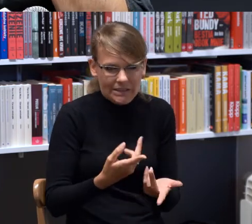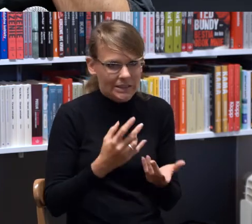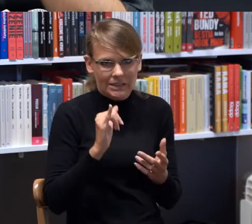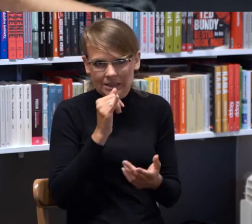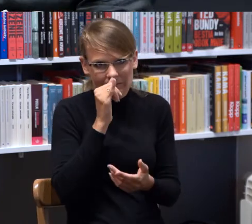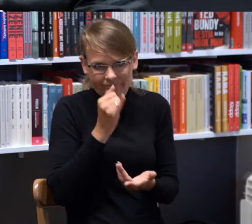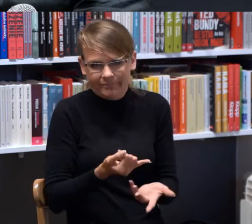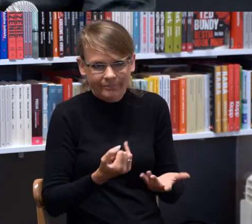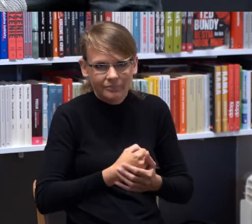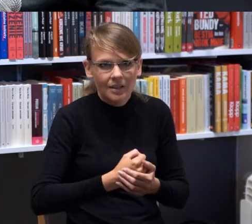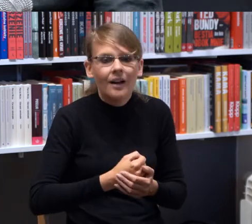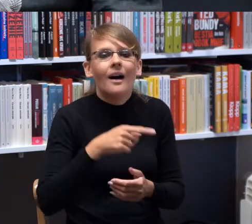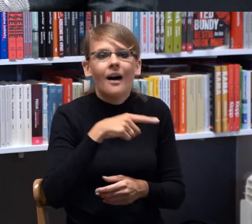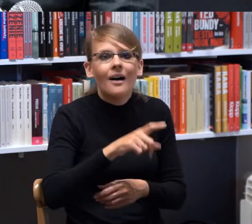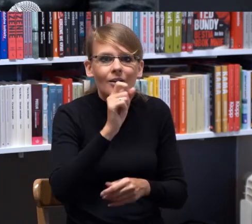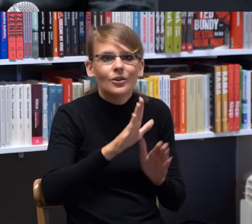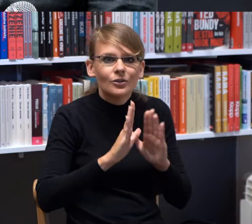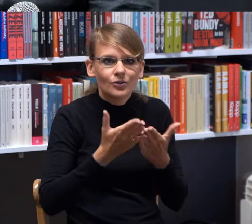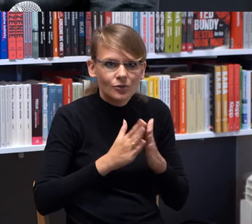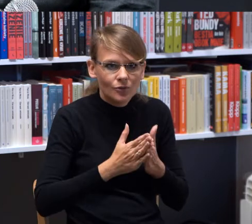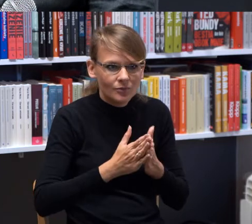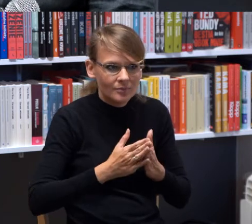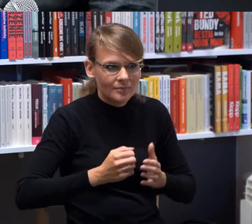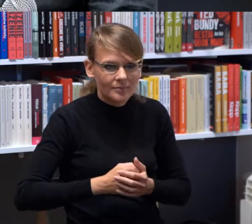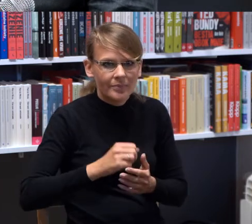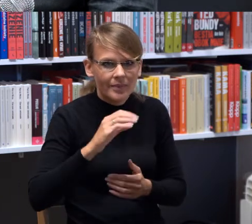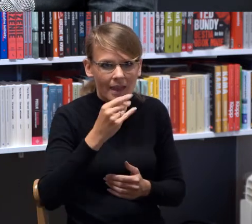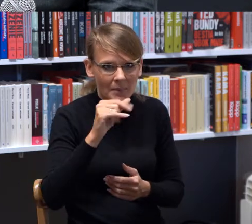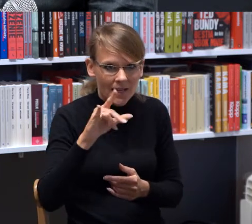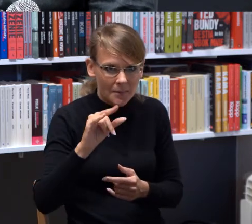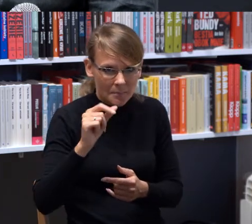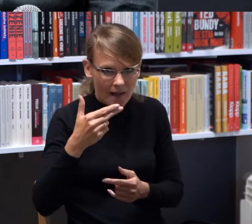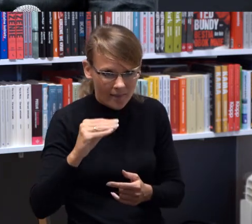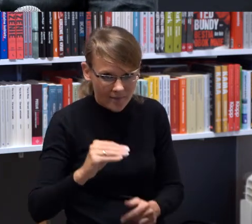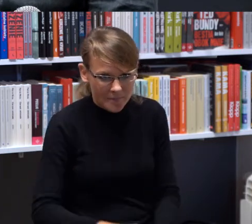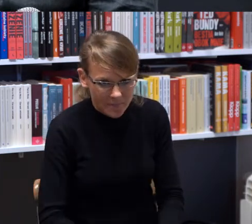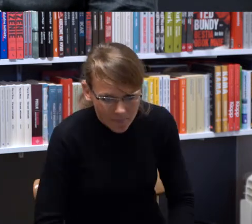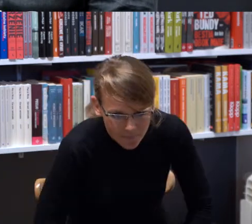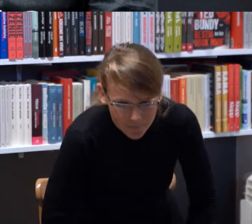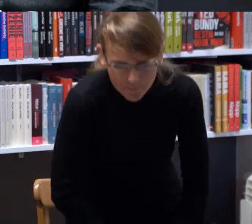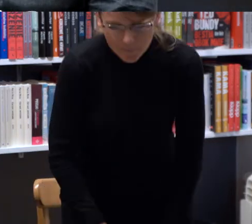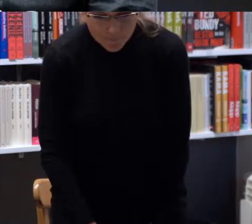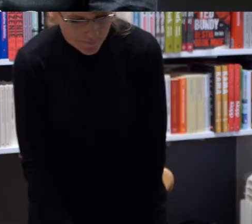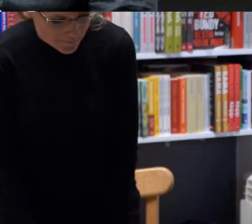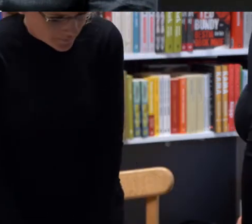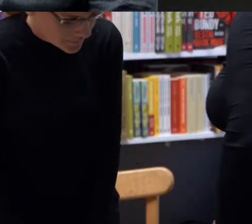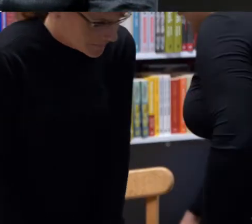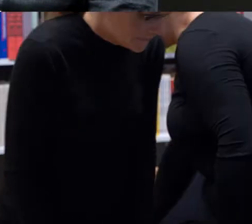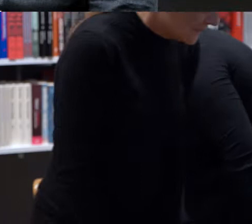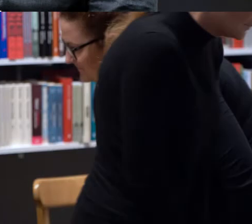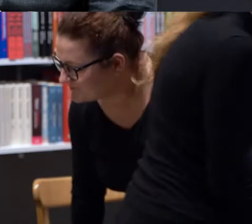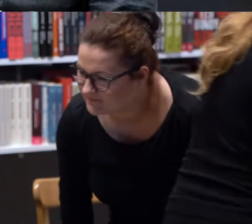Jest książka Emily Pine, już o tym mówiłam, ale powiem może jeszcze raz, bo było to inne